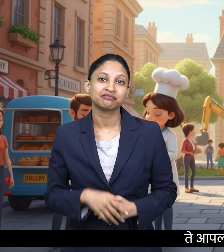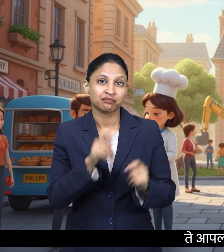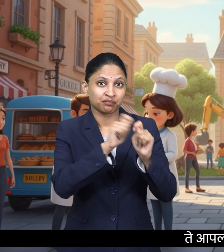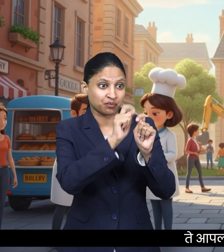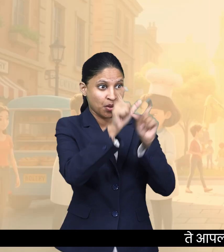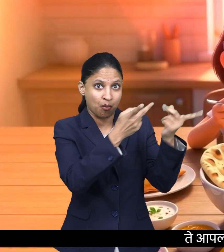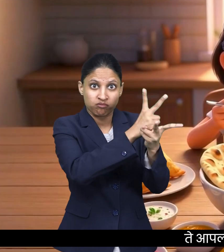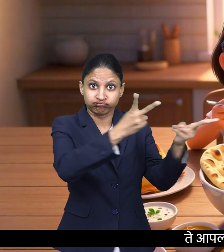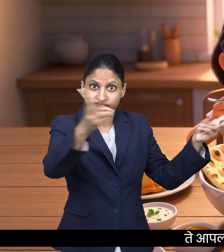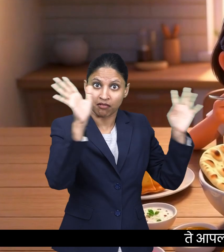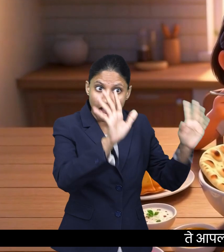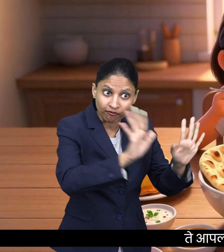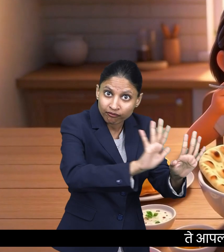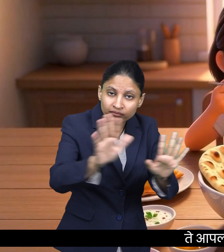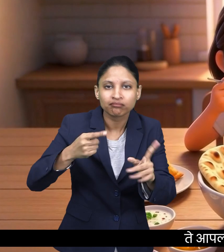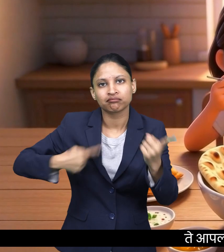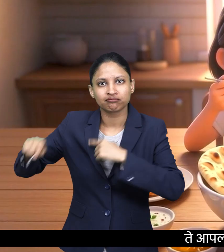ते आपल्याला सुरक्षितपणे,